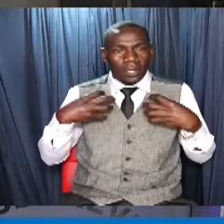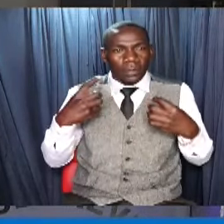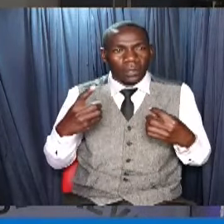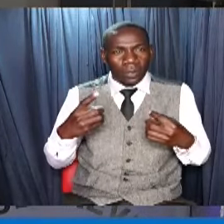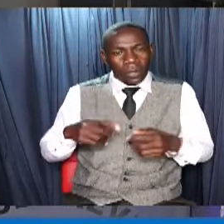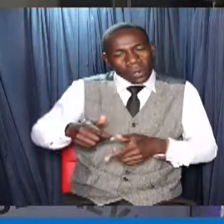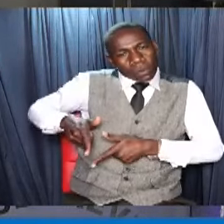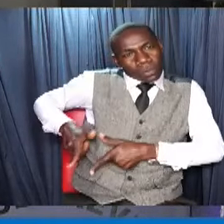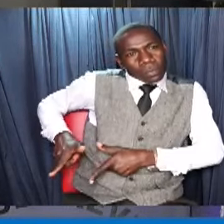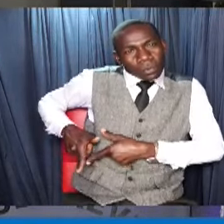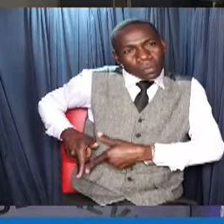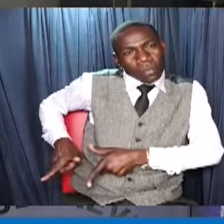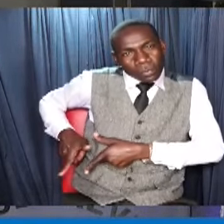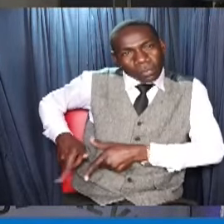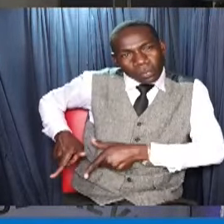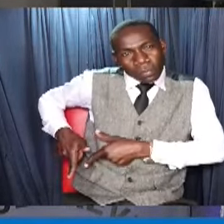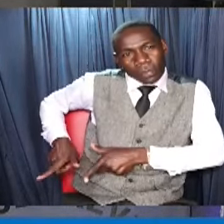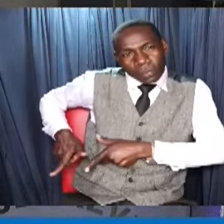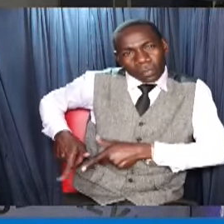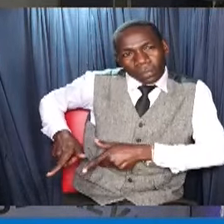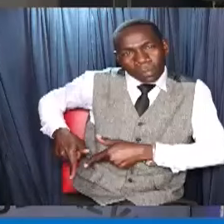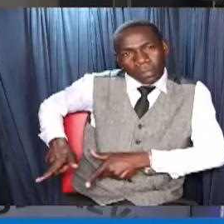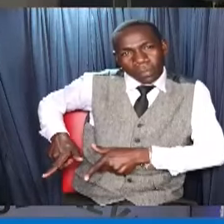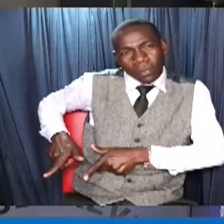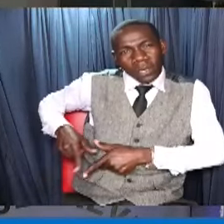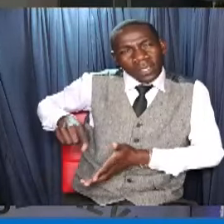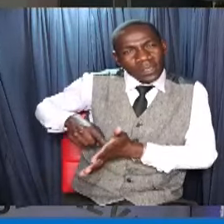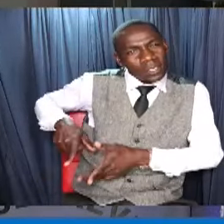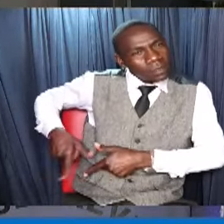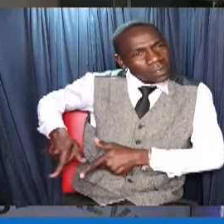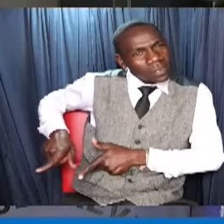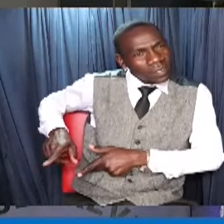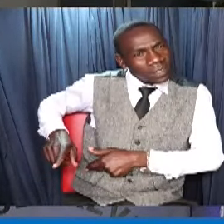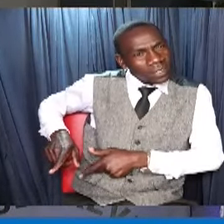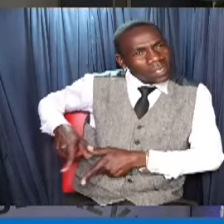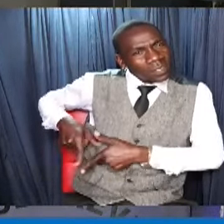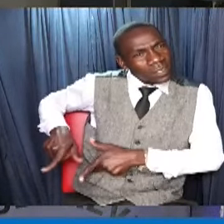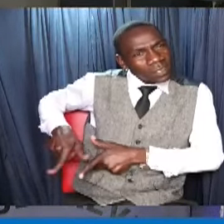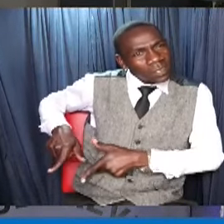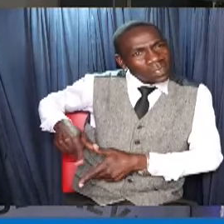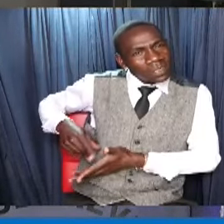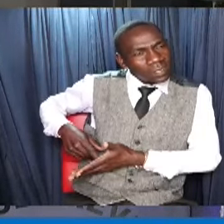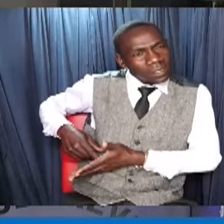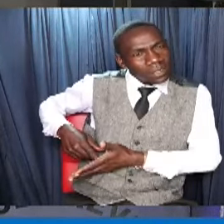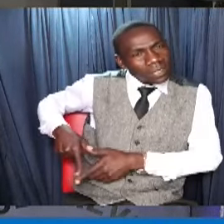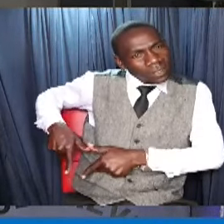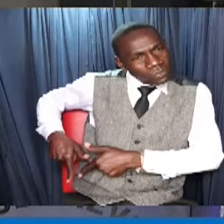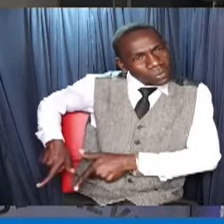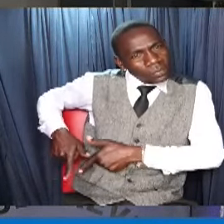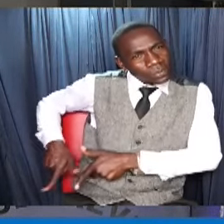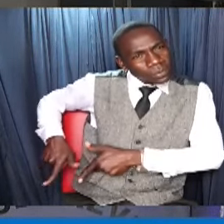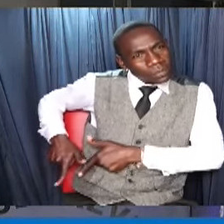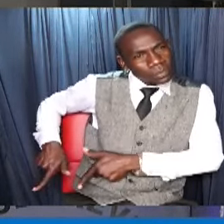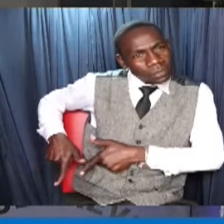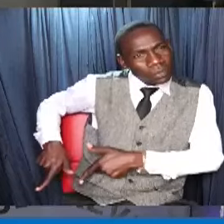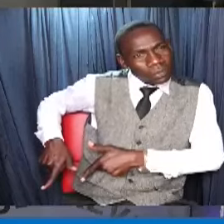ni kuhara tu, kuhara tu. You keep on diarrhea-ing. Kuhara huku. And all this running. Kuharisha huku. Kuharisha huku. And all